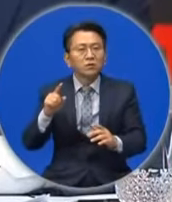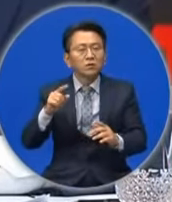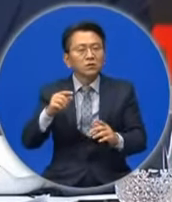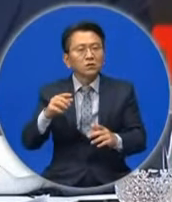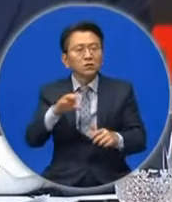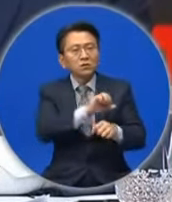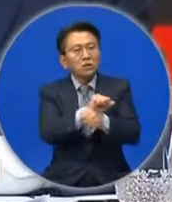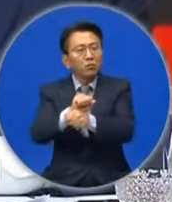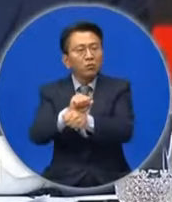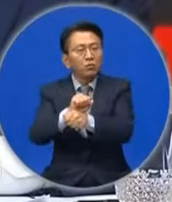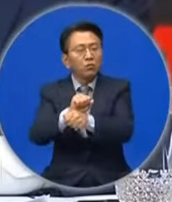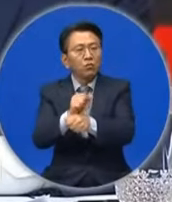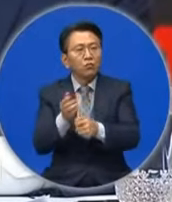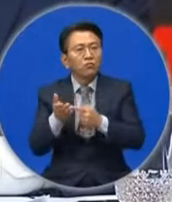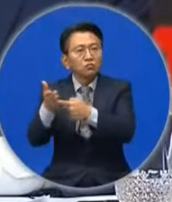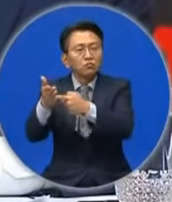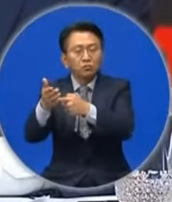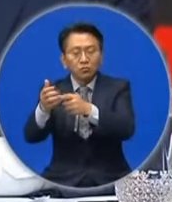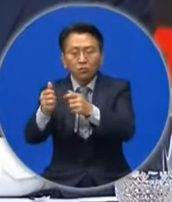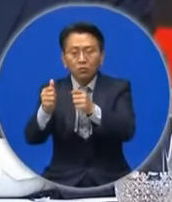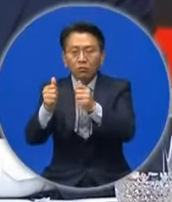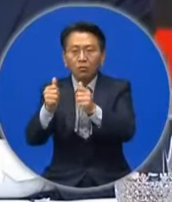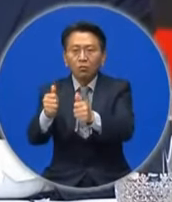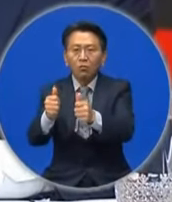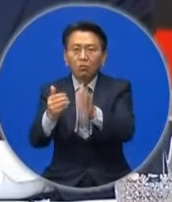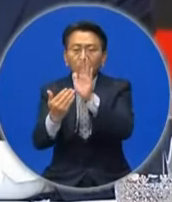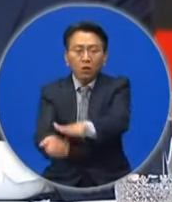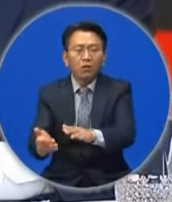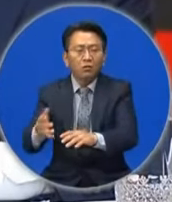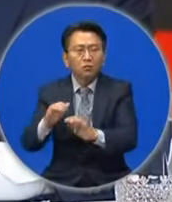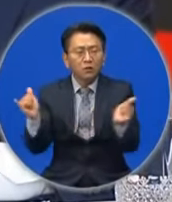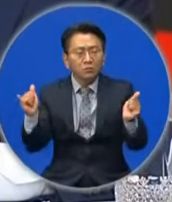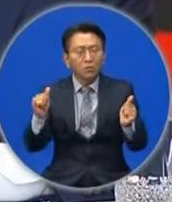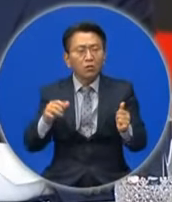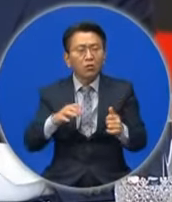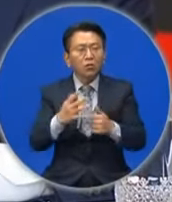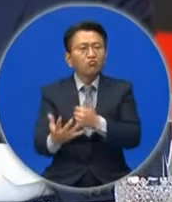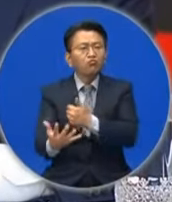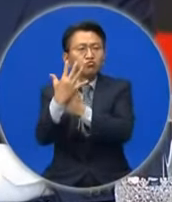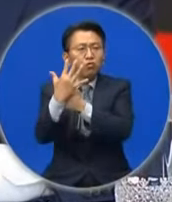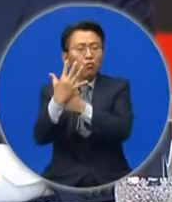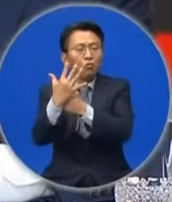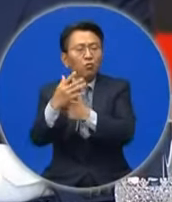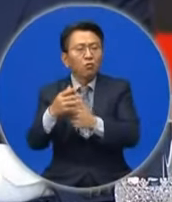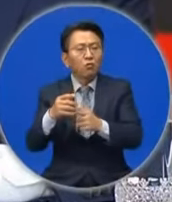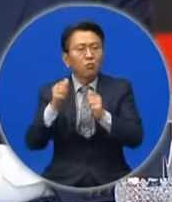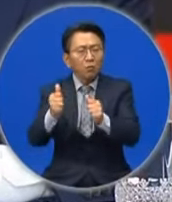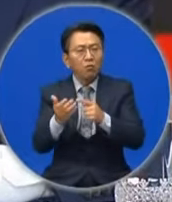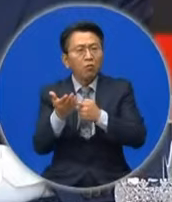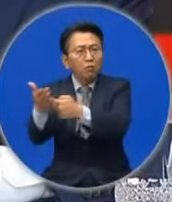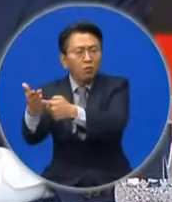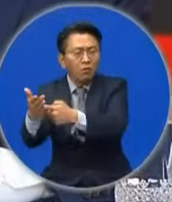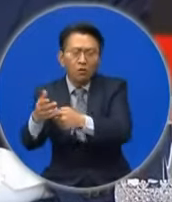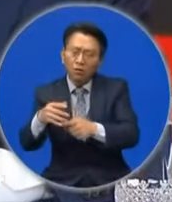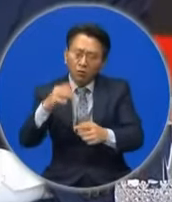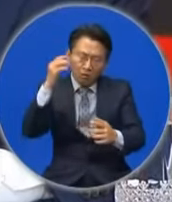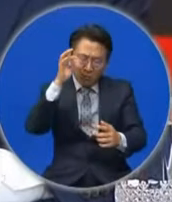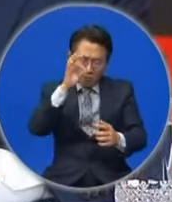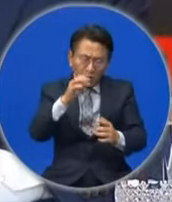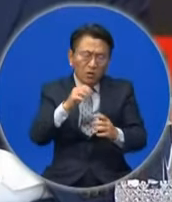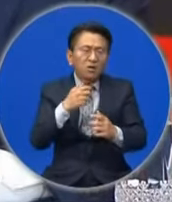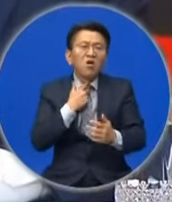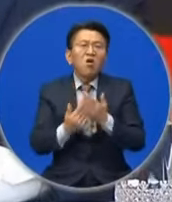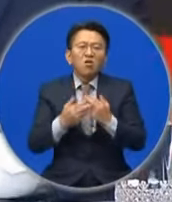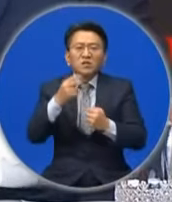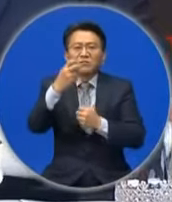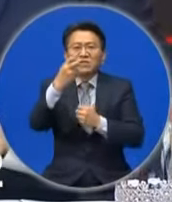사람에 대해서 구속영장 청구한다는 거 저도 이거 처음 있는 일인데 처음 보는 건데 27년의 법조